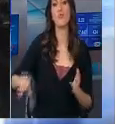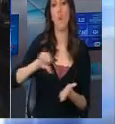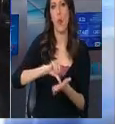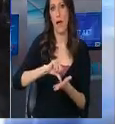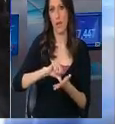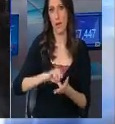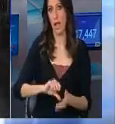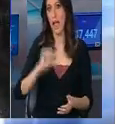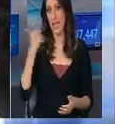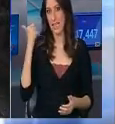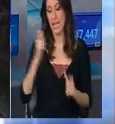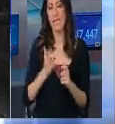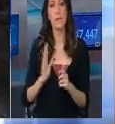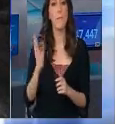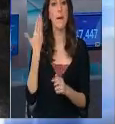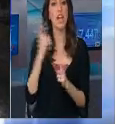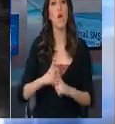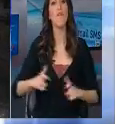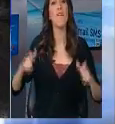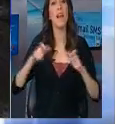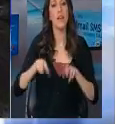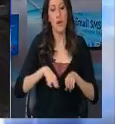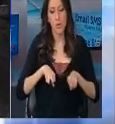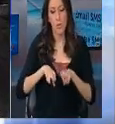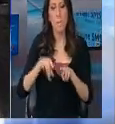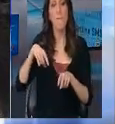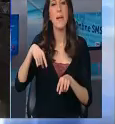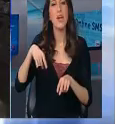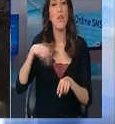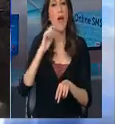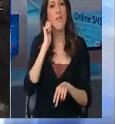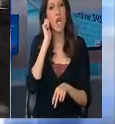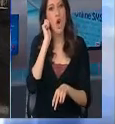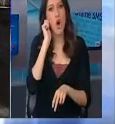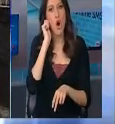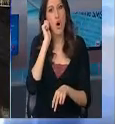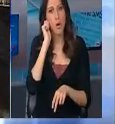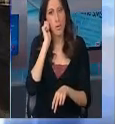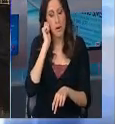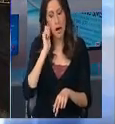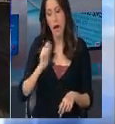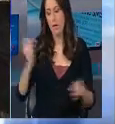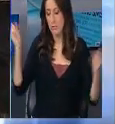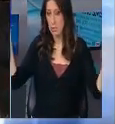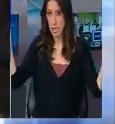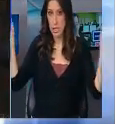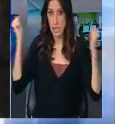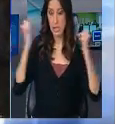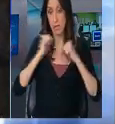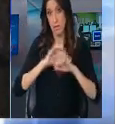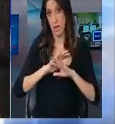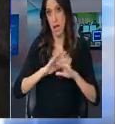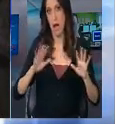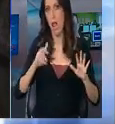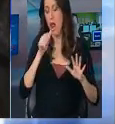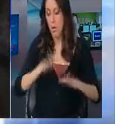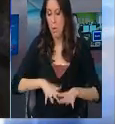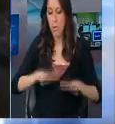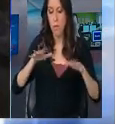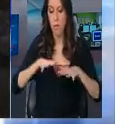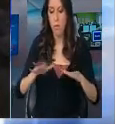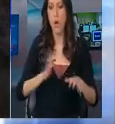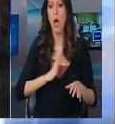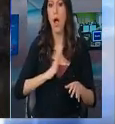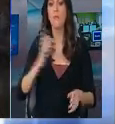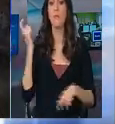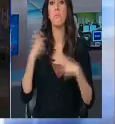της Πικροδάφνης, οι περιουσίες των οποίων υπέστησαν σοβαρότατες ζημιές, καταγγέλουν τον μπάζωμα ρεμάτων και την εναπόθεση σκουπιδιών